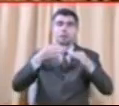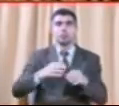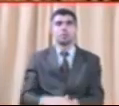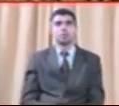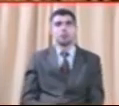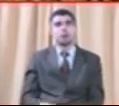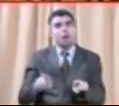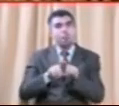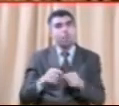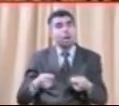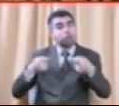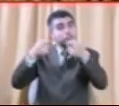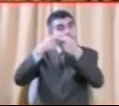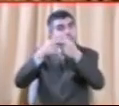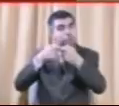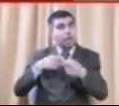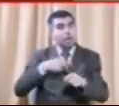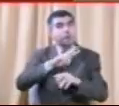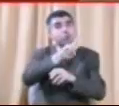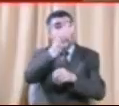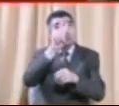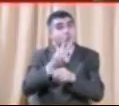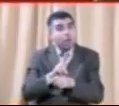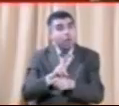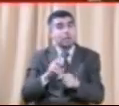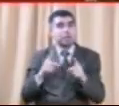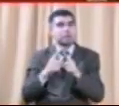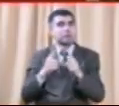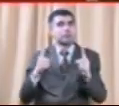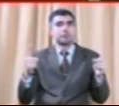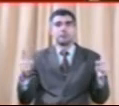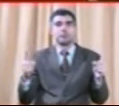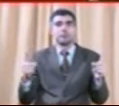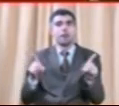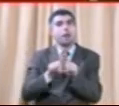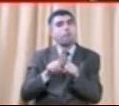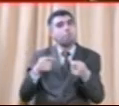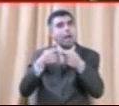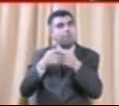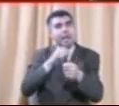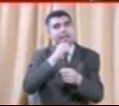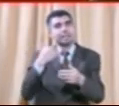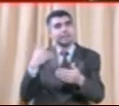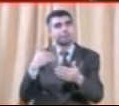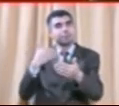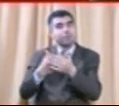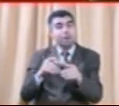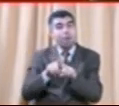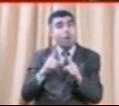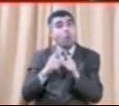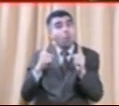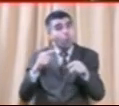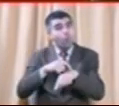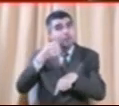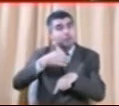ايضا سيد النائب، هذا السؤال هو سؤال كبير كسابقه، يتطلب الكثير من الوقت. ستكون لنا